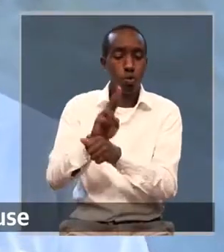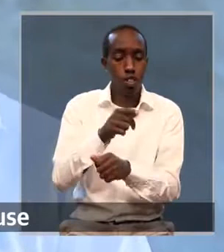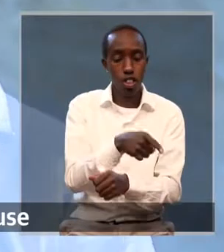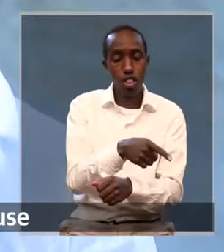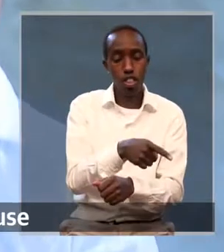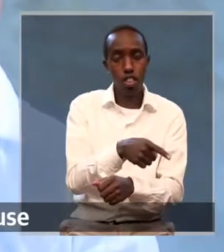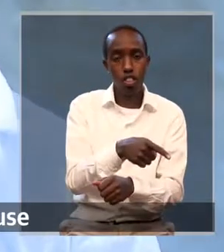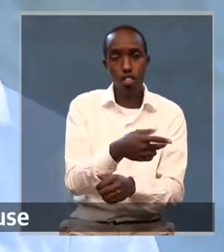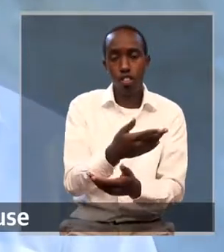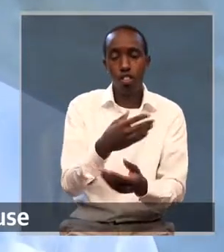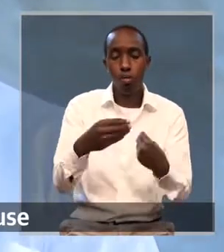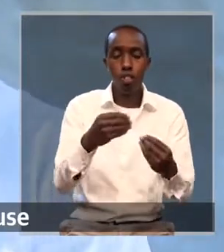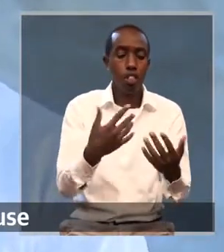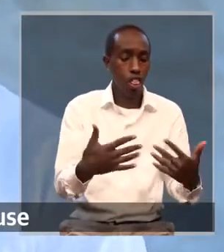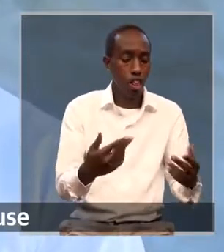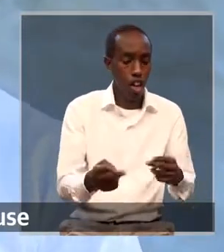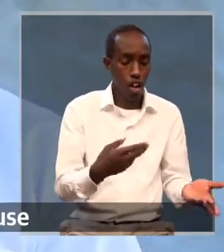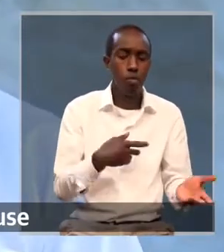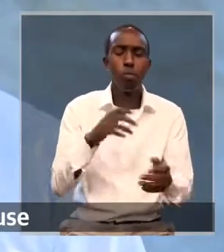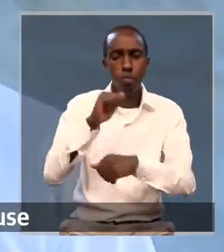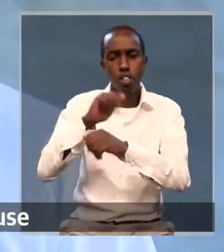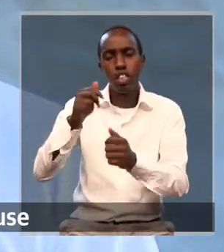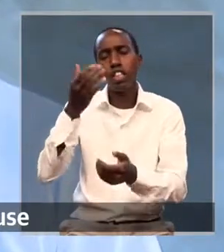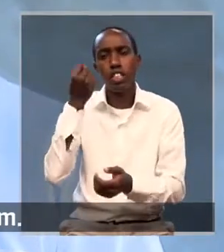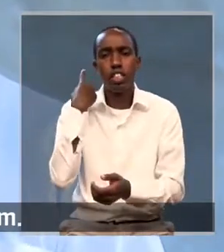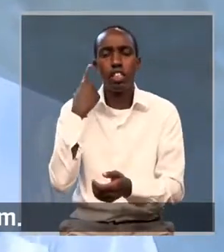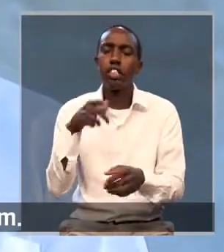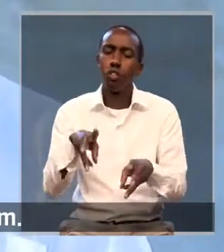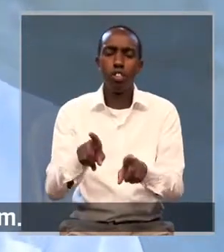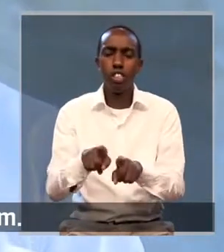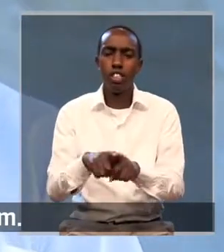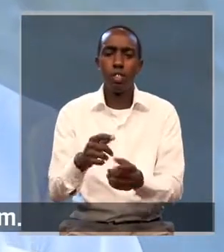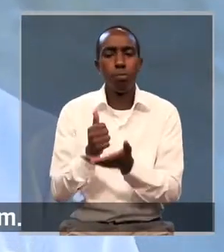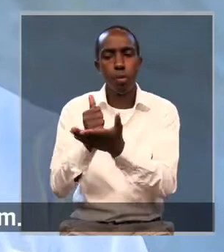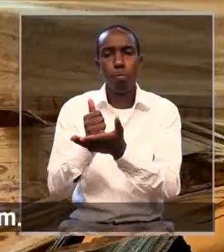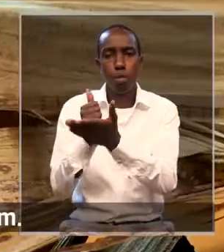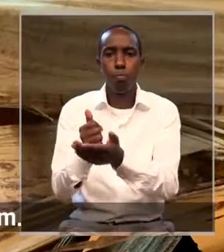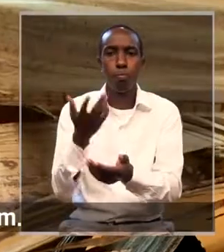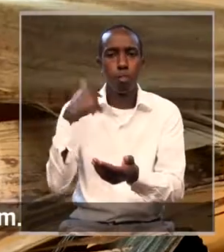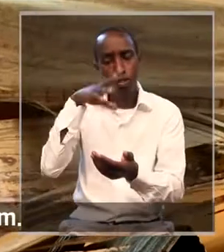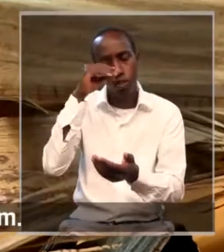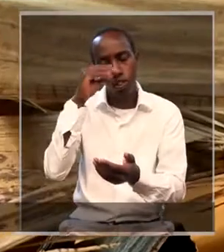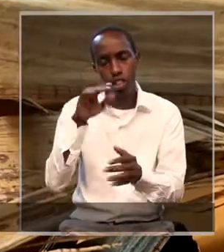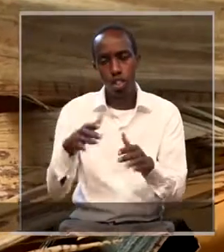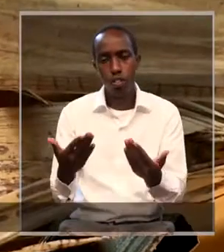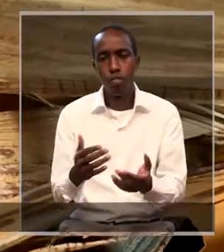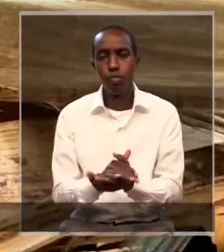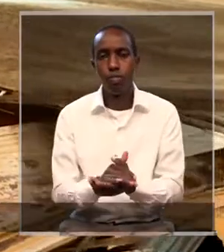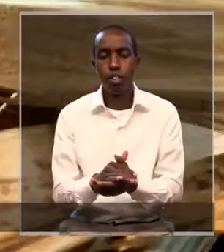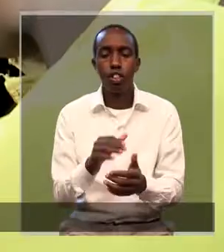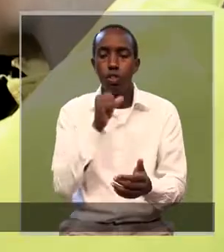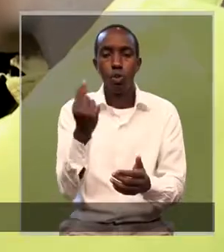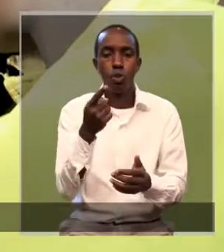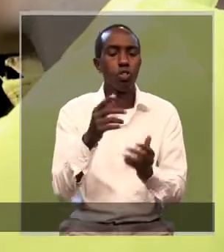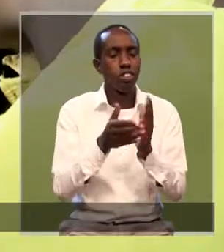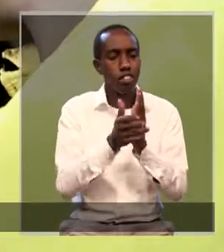dukoresheje ibikoresho bifatika abanyeshuri babyumva nuko nagiye mbafasha gutwara byinshi uretse